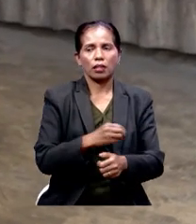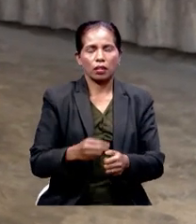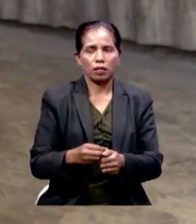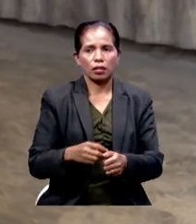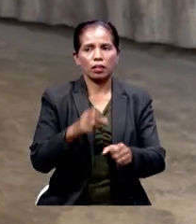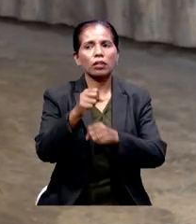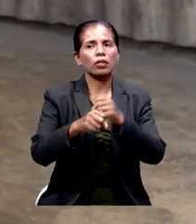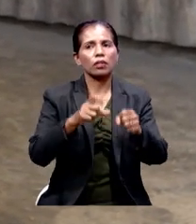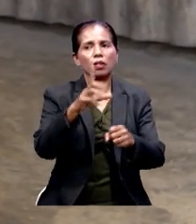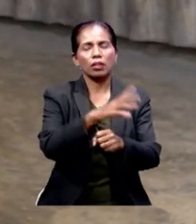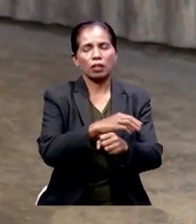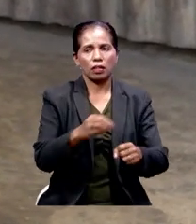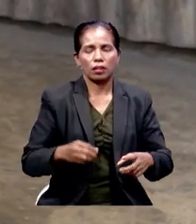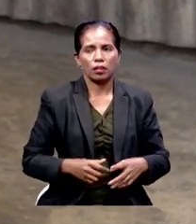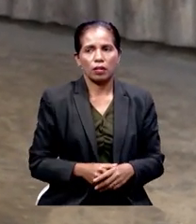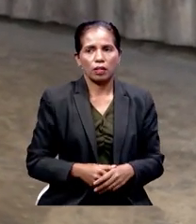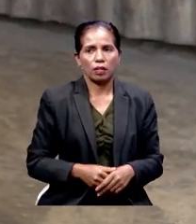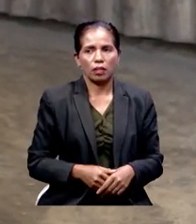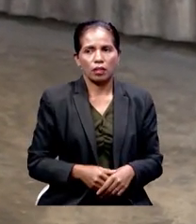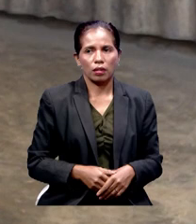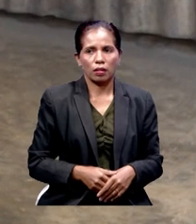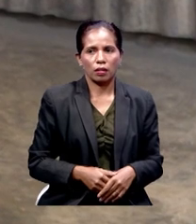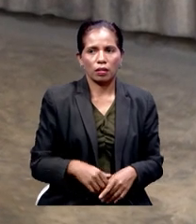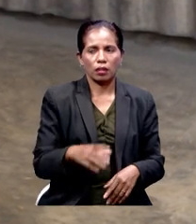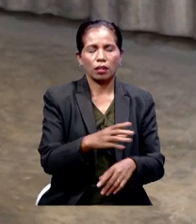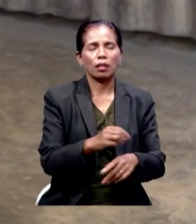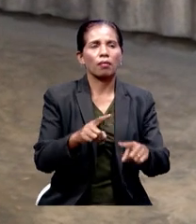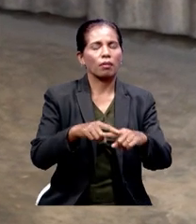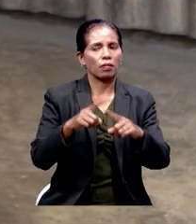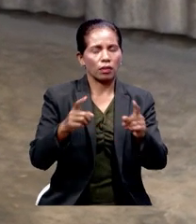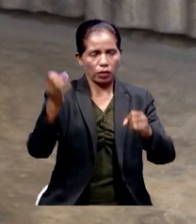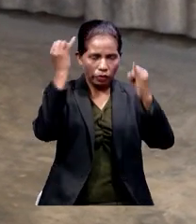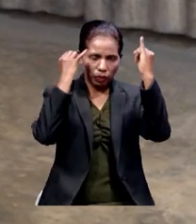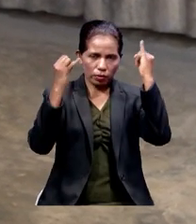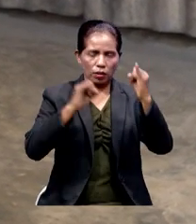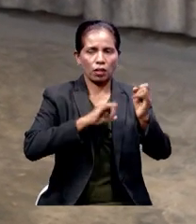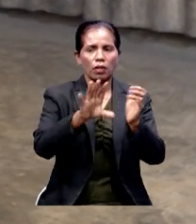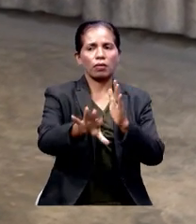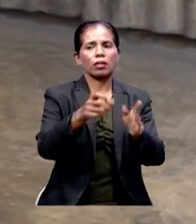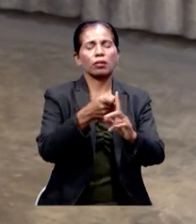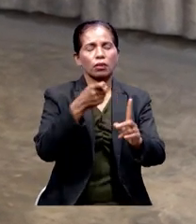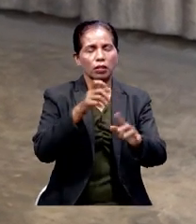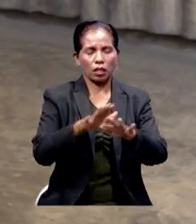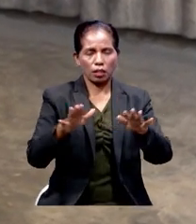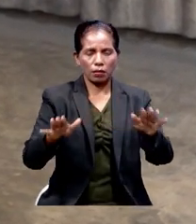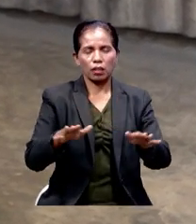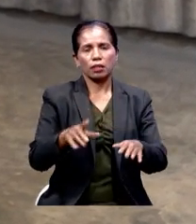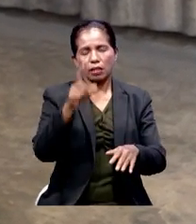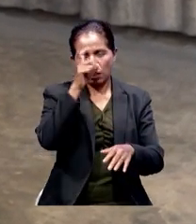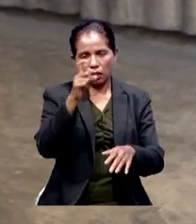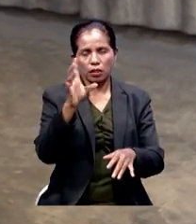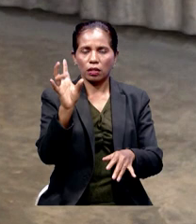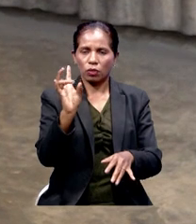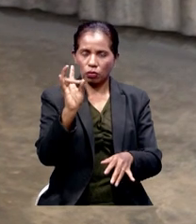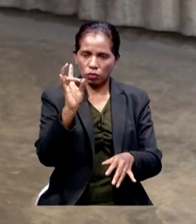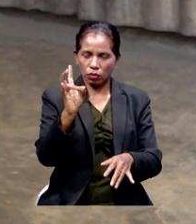be focal point sosial nabe destaka iha de postu mai be informasau nabe ahoi tang sira kata klabarik ne ki khela ita sira ki ha